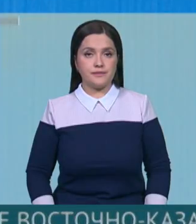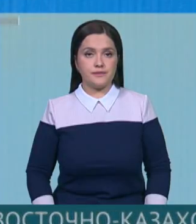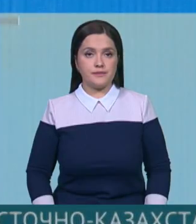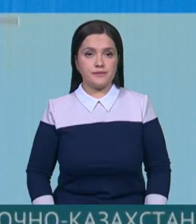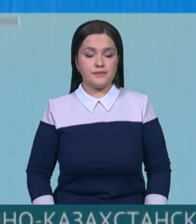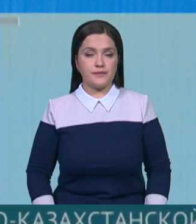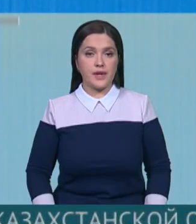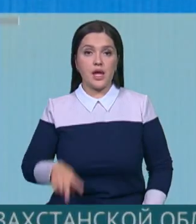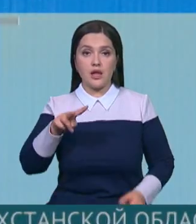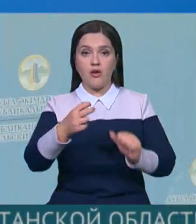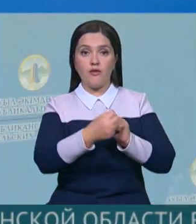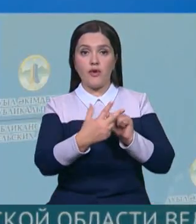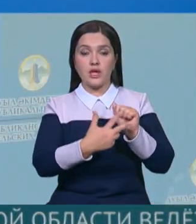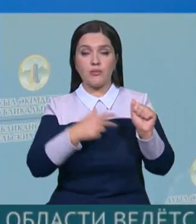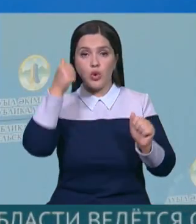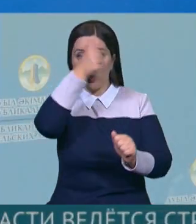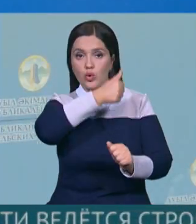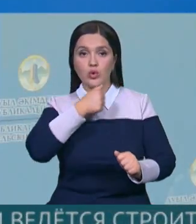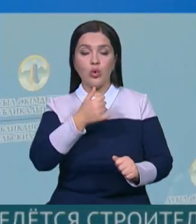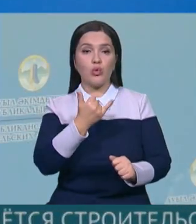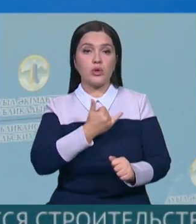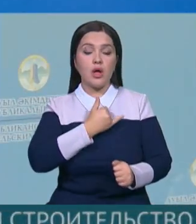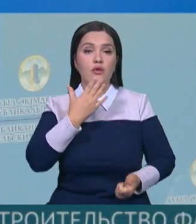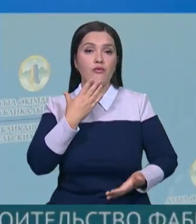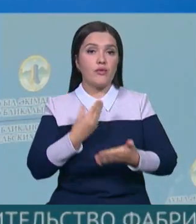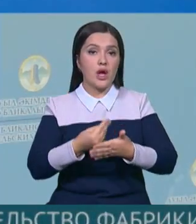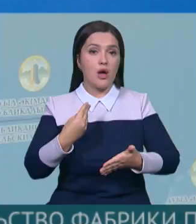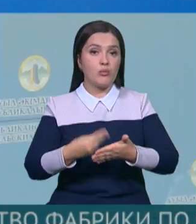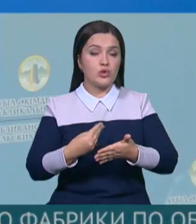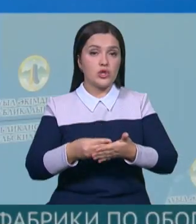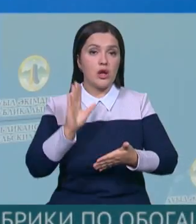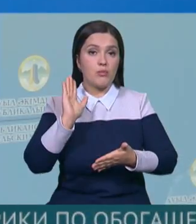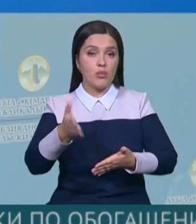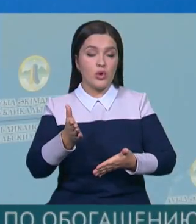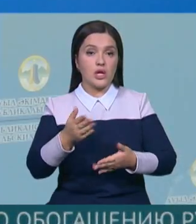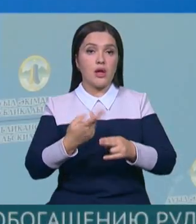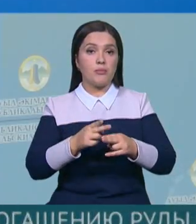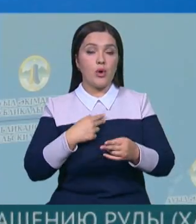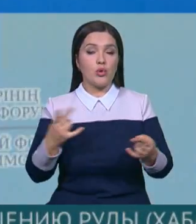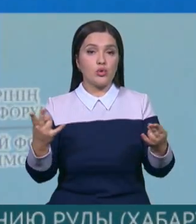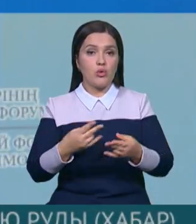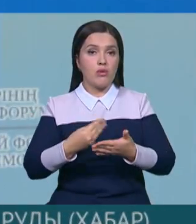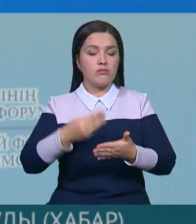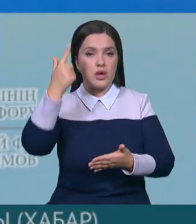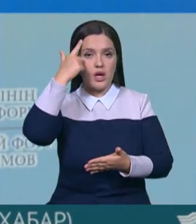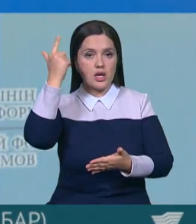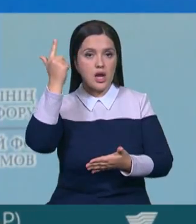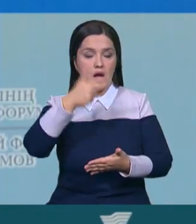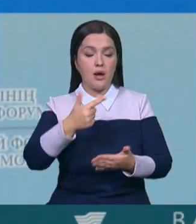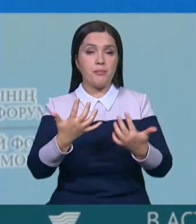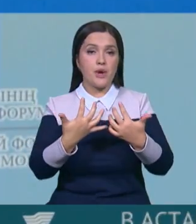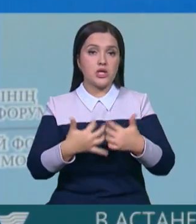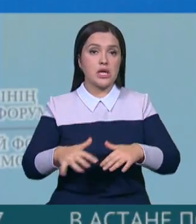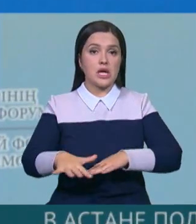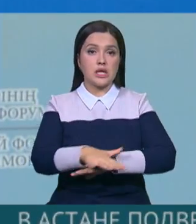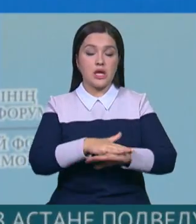С 2018 года у нас формируется свой бюджет, где нам необходима вот эти финансовые грамотности. По численности населения